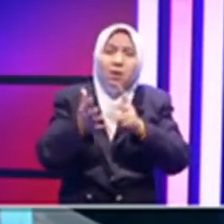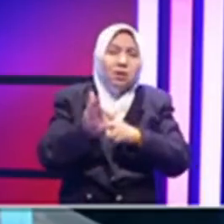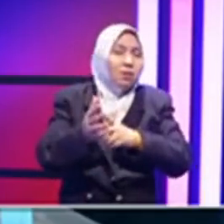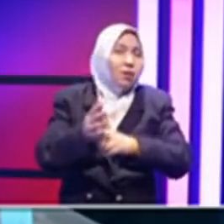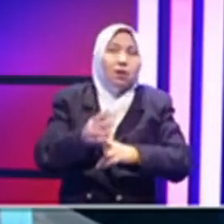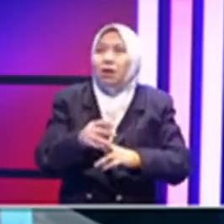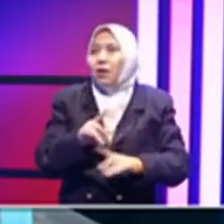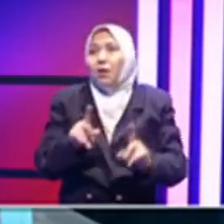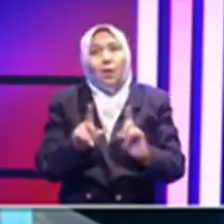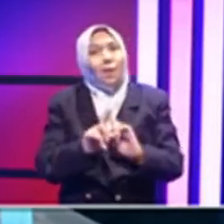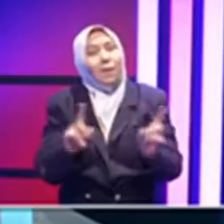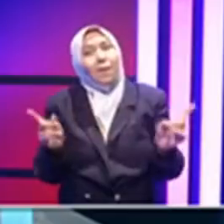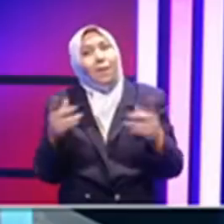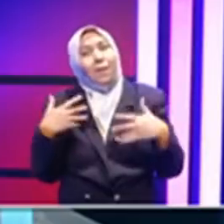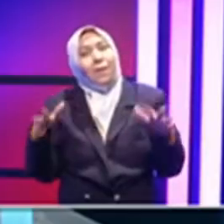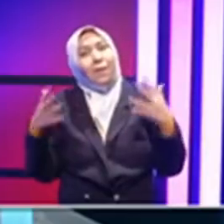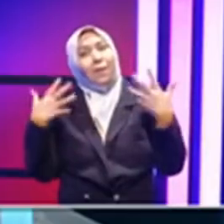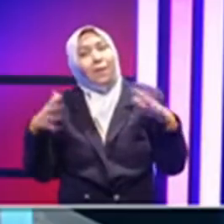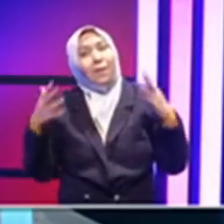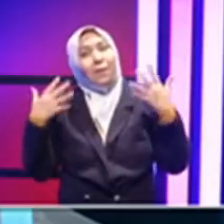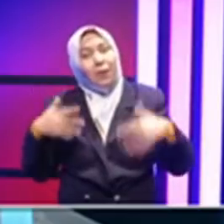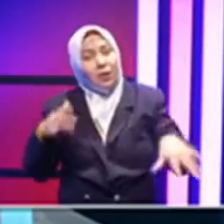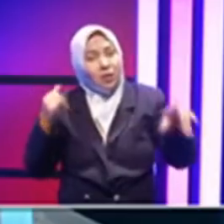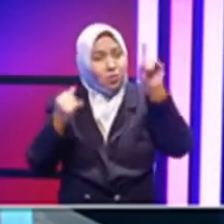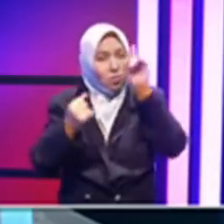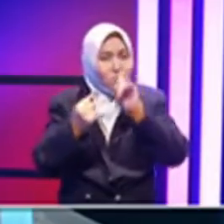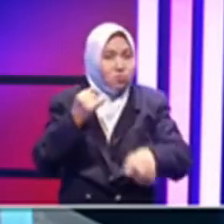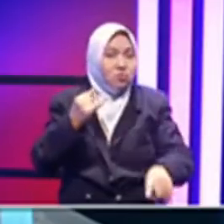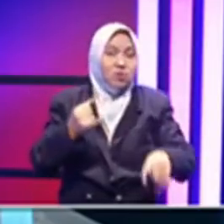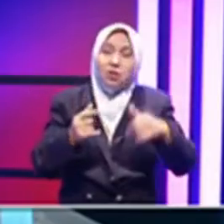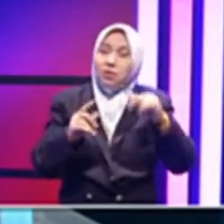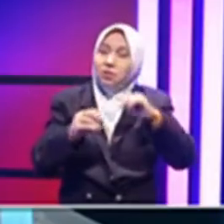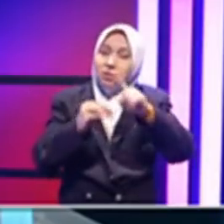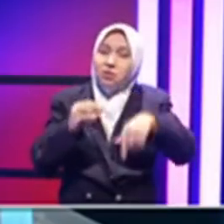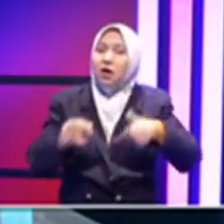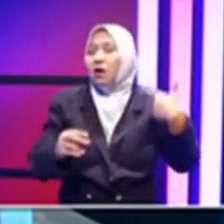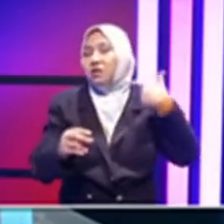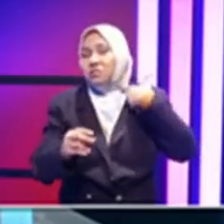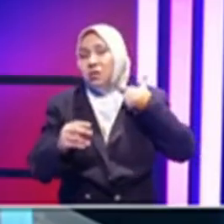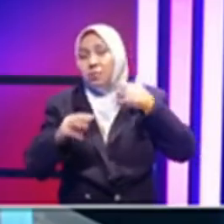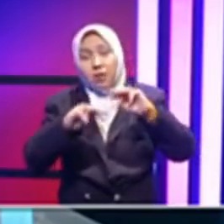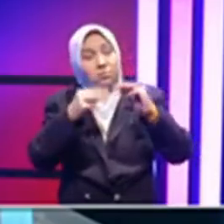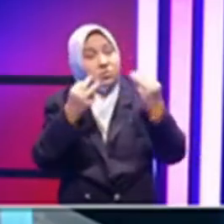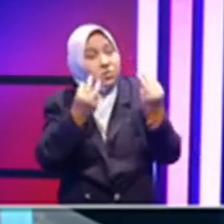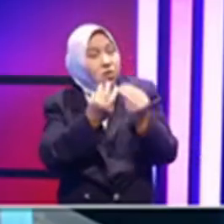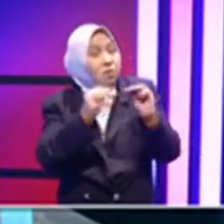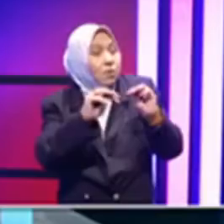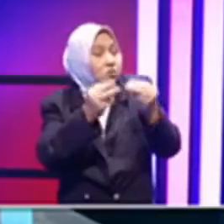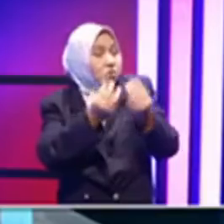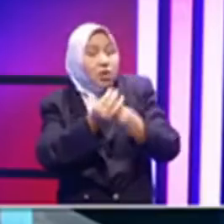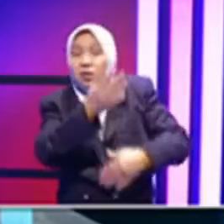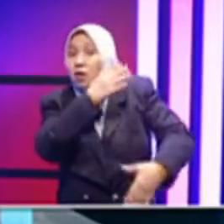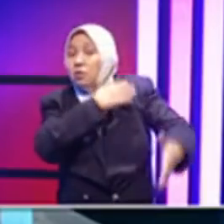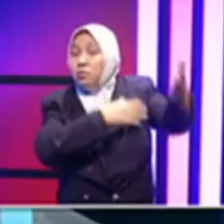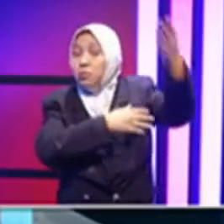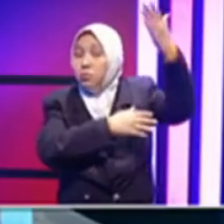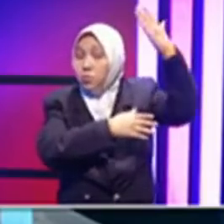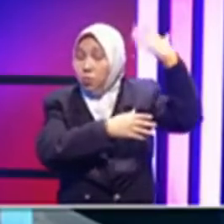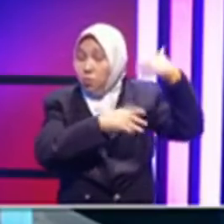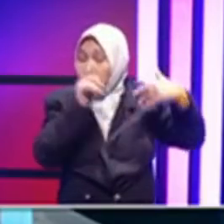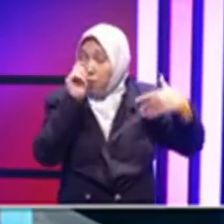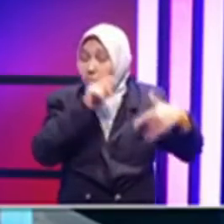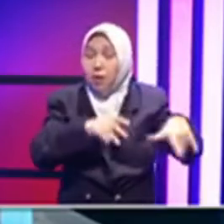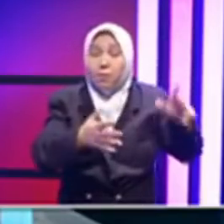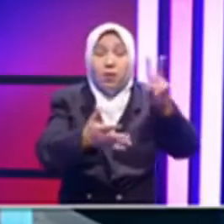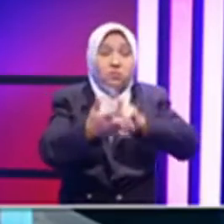Ustaz Fahmi. Kalau di hujung muka surah ini tentang ancaman-ancaman Allah, betul, kaum-kaum yang mendustakan para rasul dahulu, dibaca